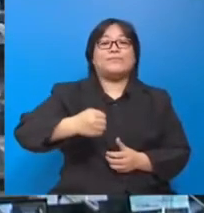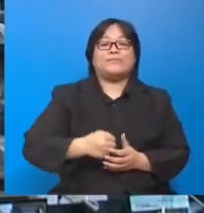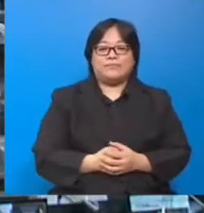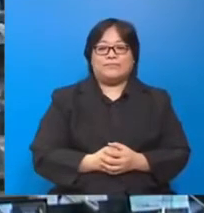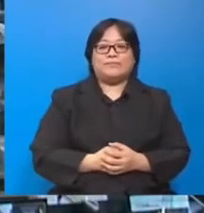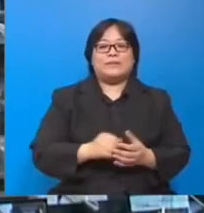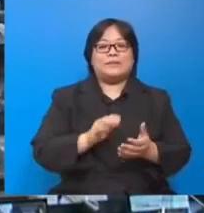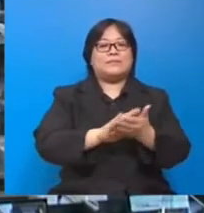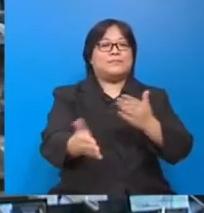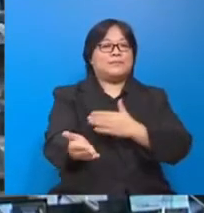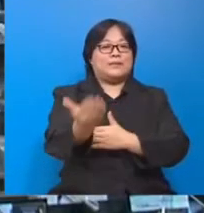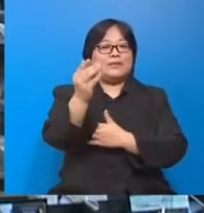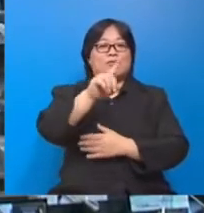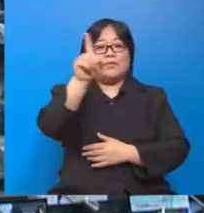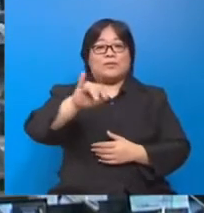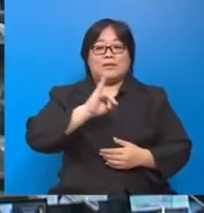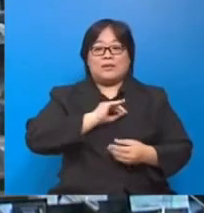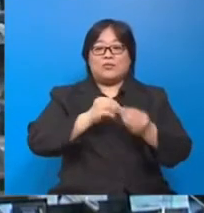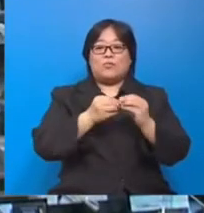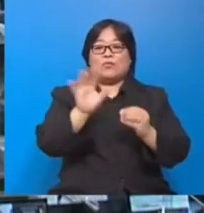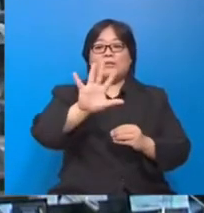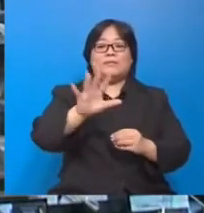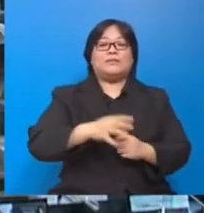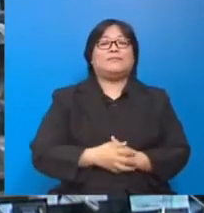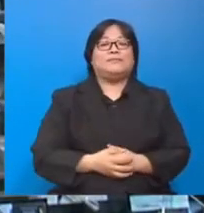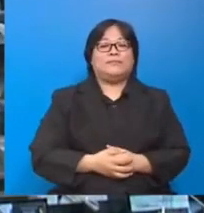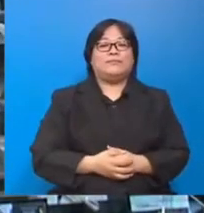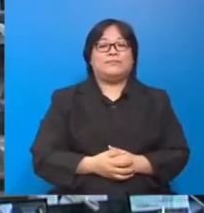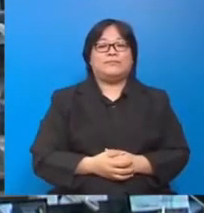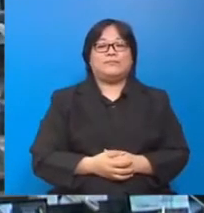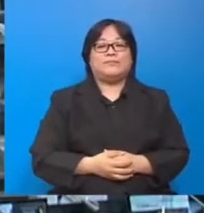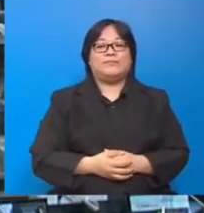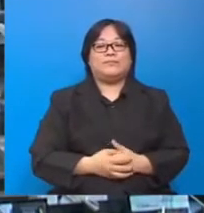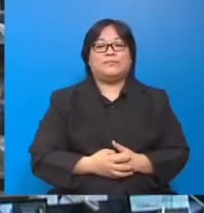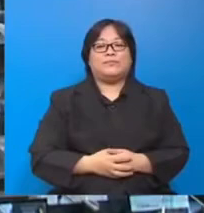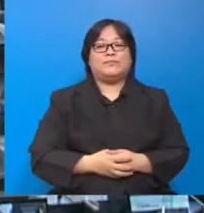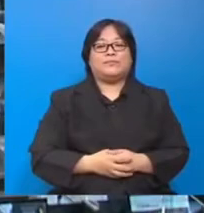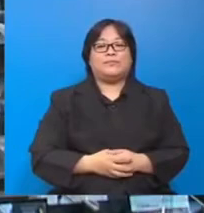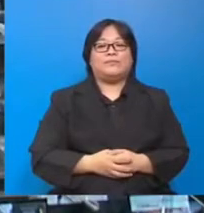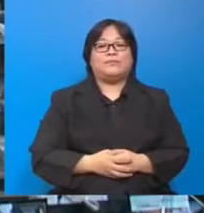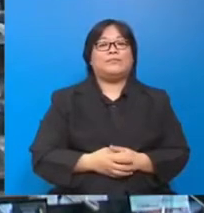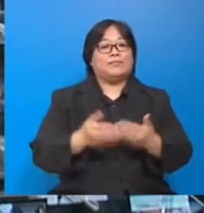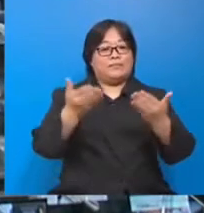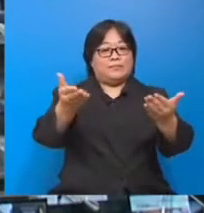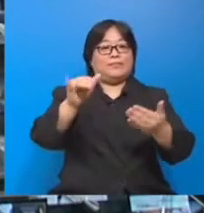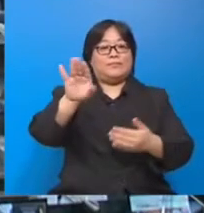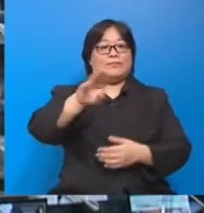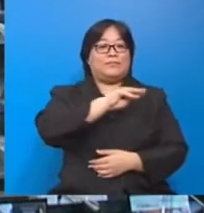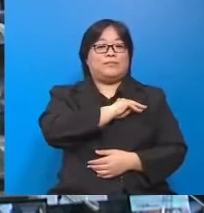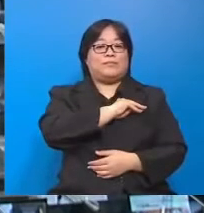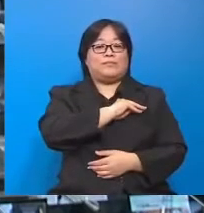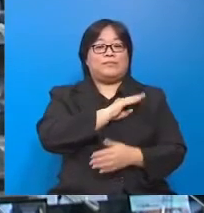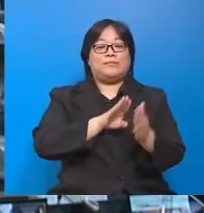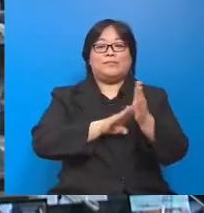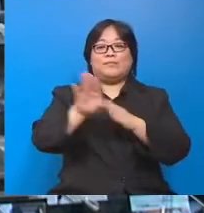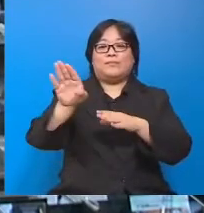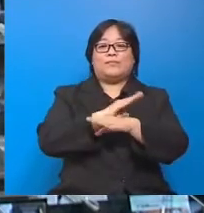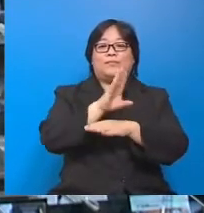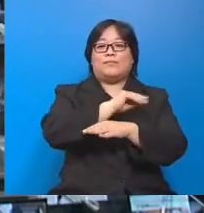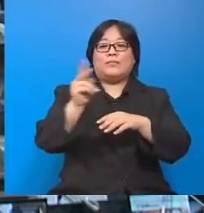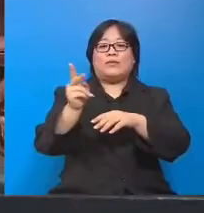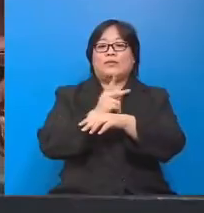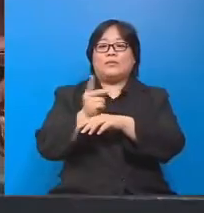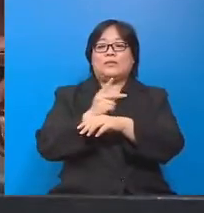dan selamat pagi soal dan saya 65 kiranya bahwa white menteri pembangunan Sya'ban dan